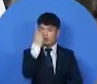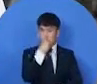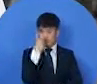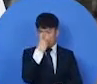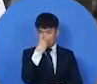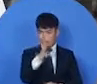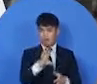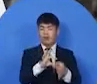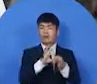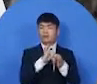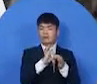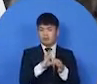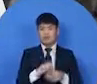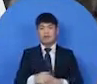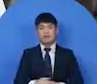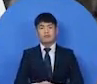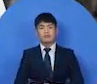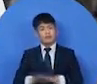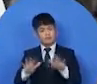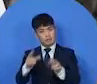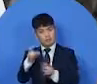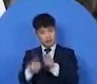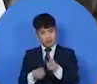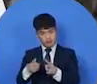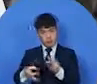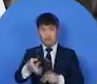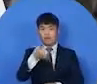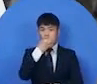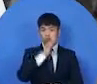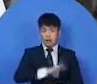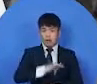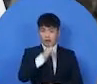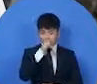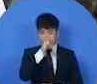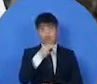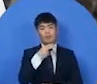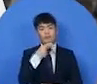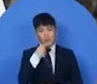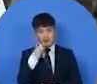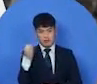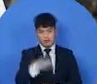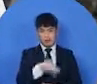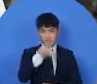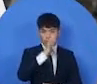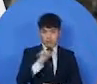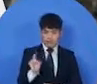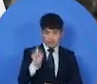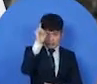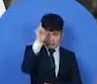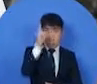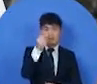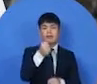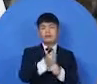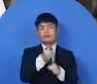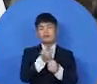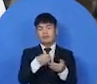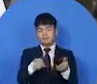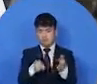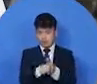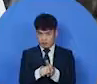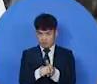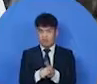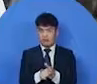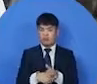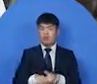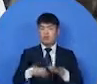조사 아 를 통해서 이 사업의 효율성을 효과성을 그런 머핀은 그런 자리를 같이